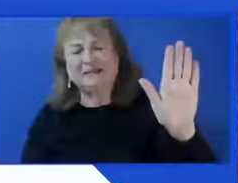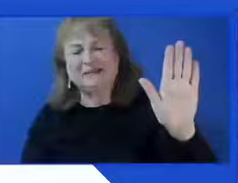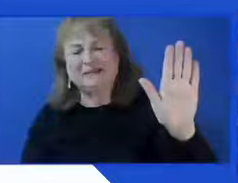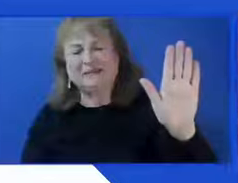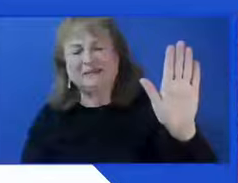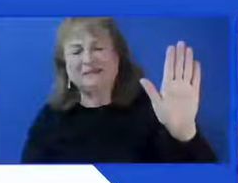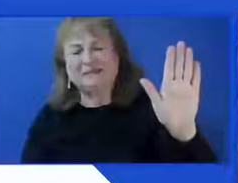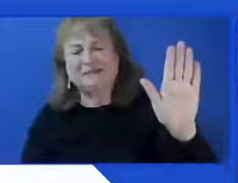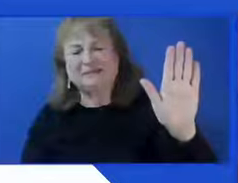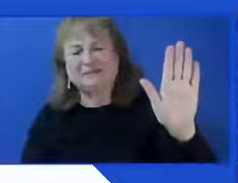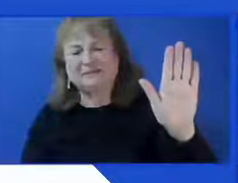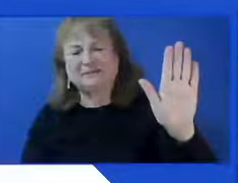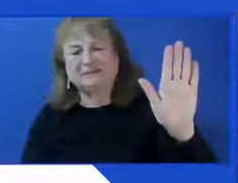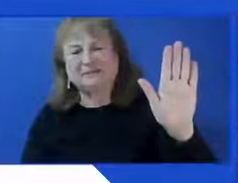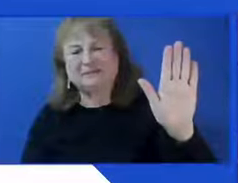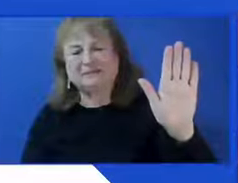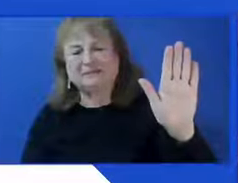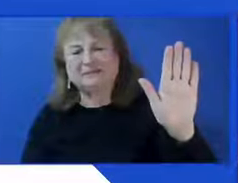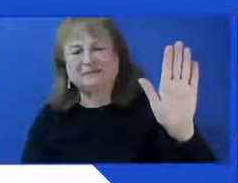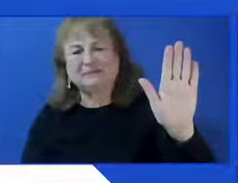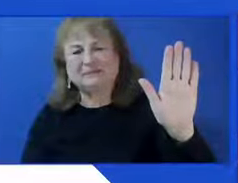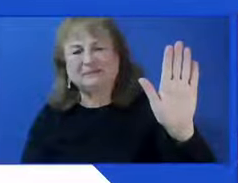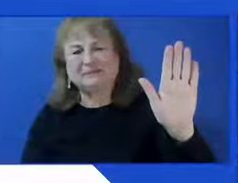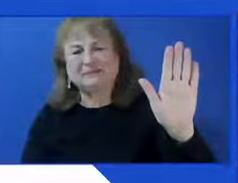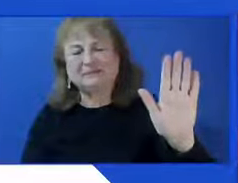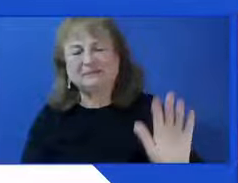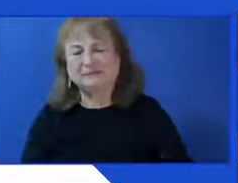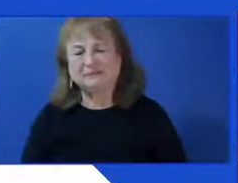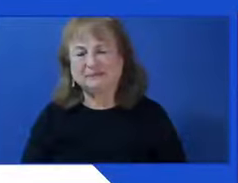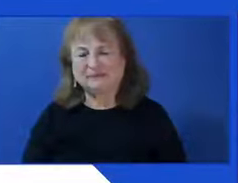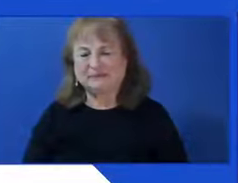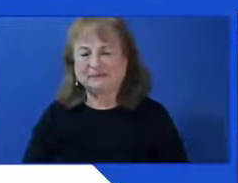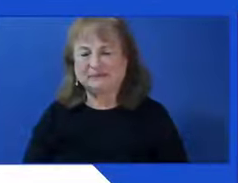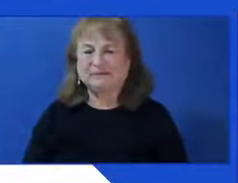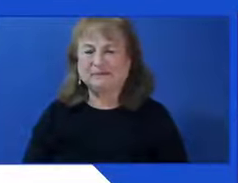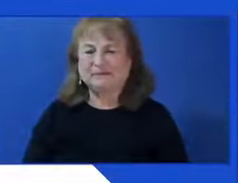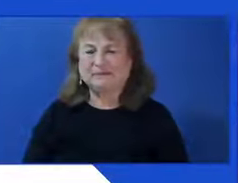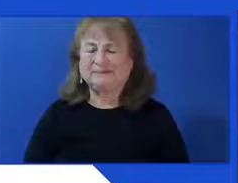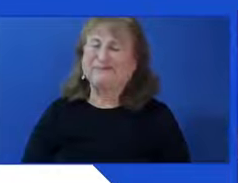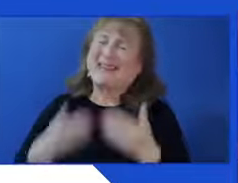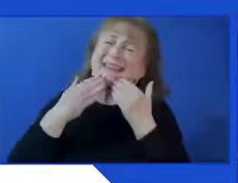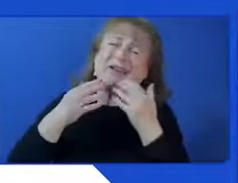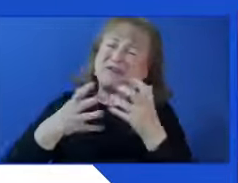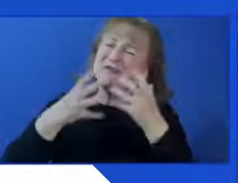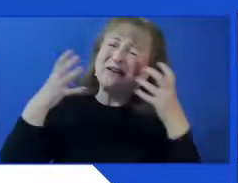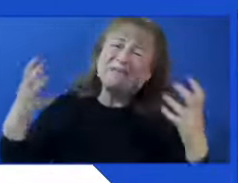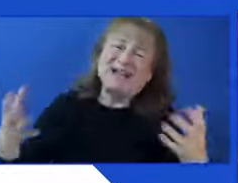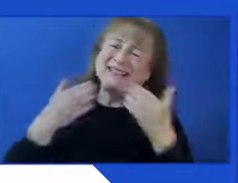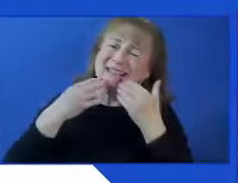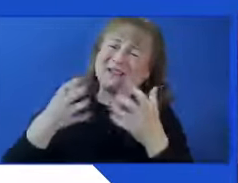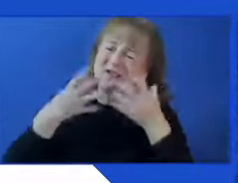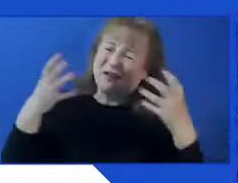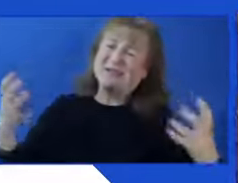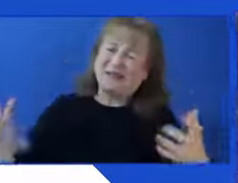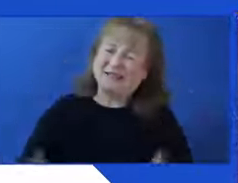תודה רבה. Thank you very much.